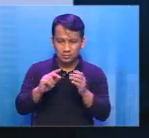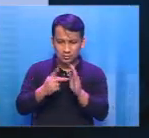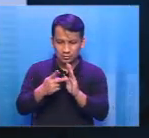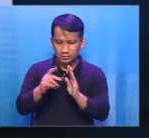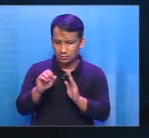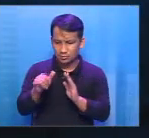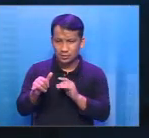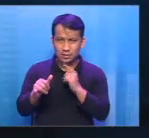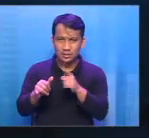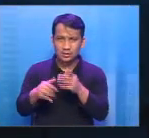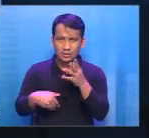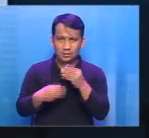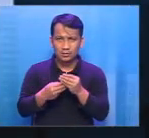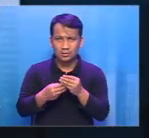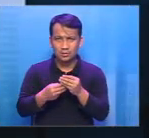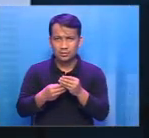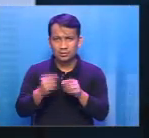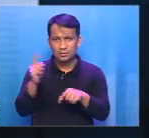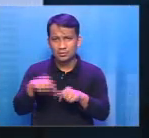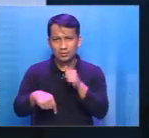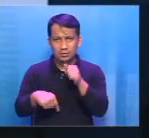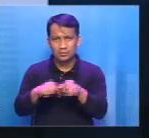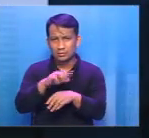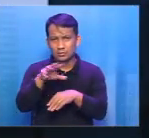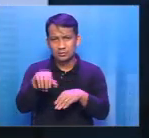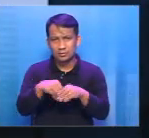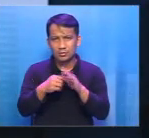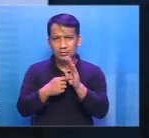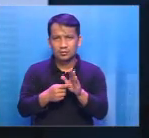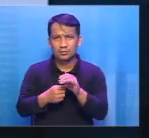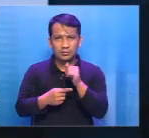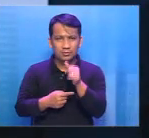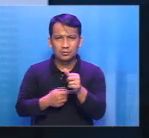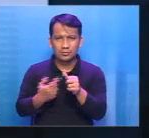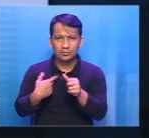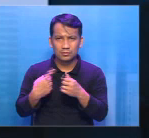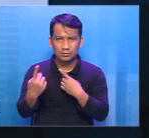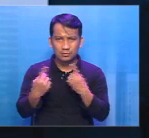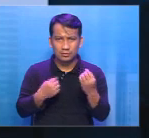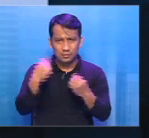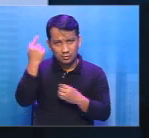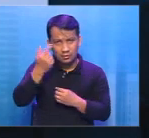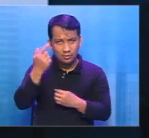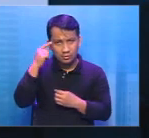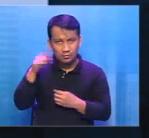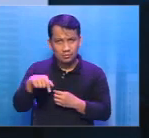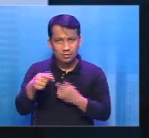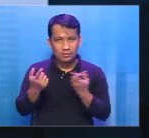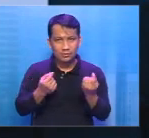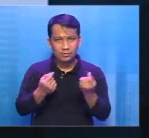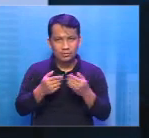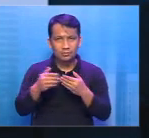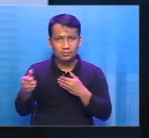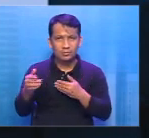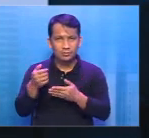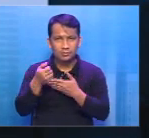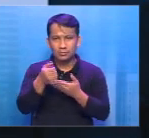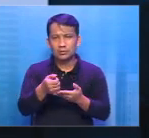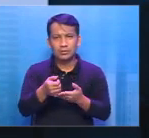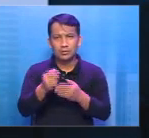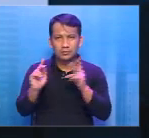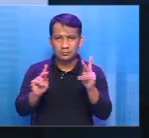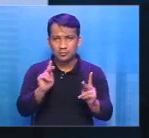answers, nakalagay sa module na hindi sasali sa rally dahil ginagawa naman ng pamahalaan ang makakaya nito para sa